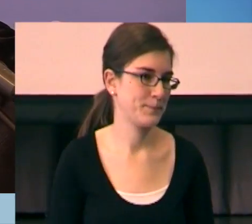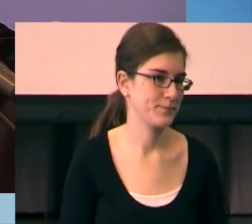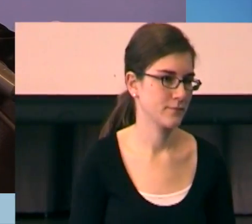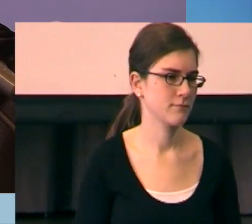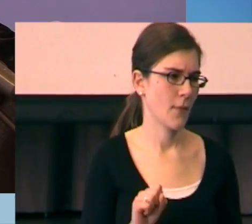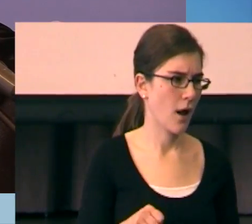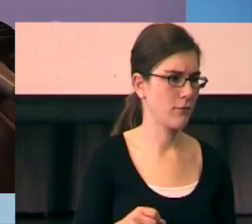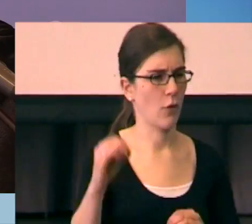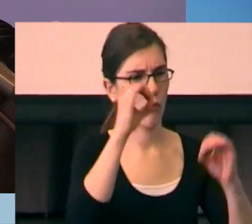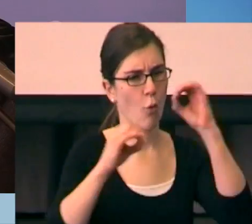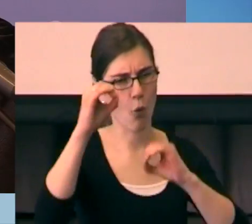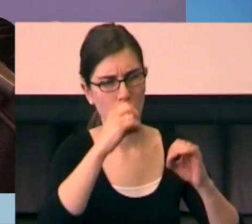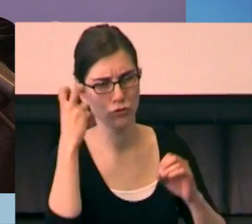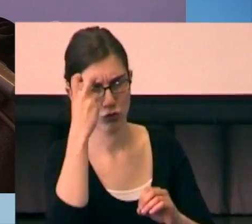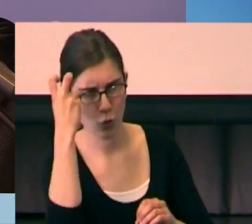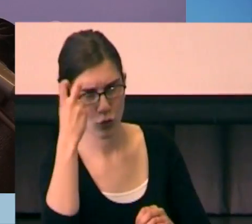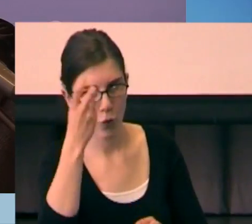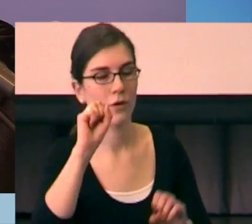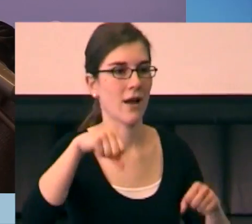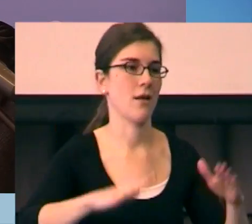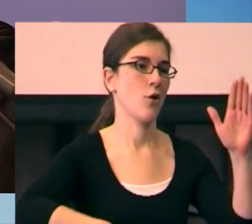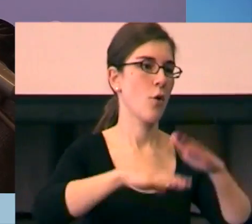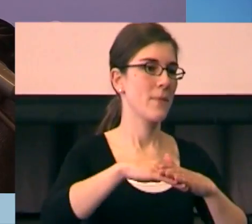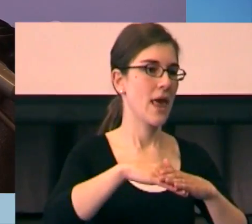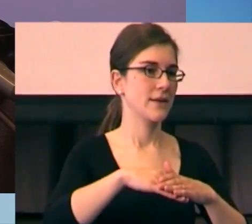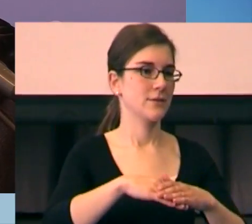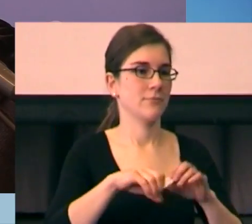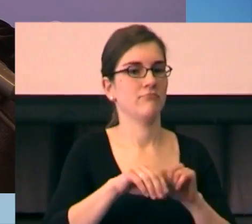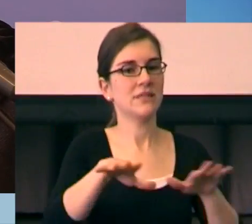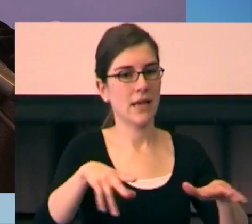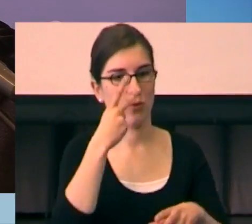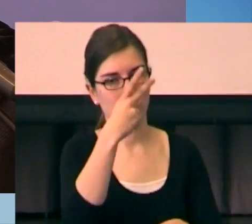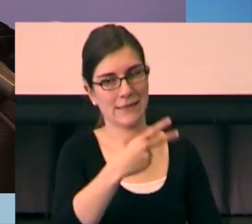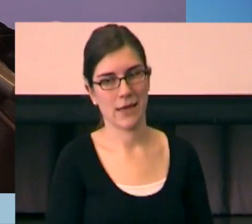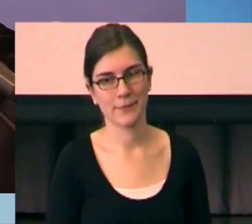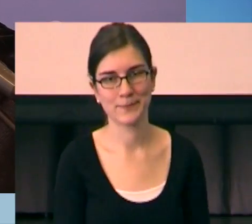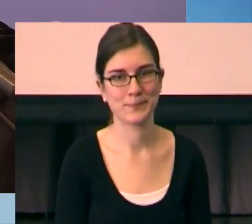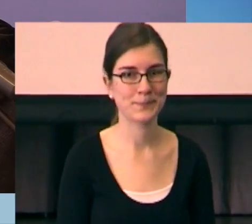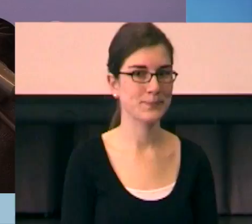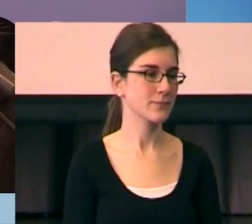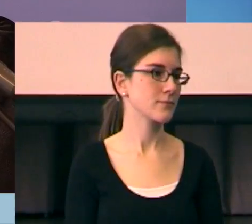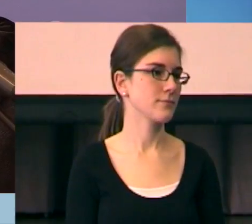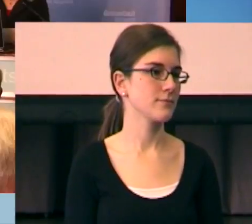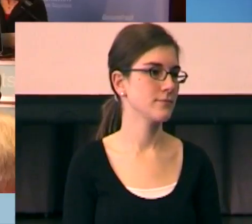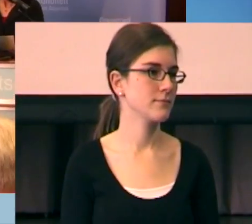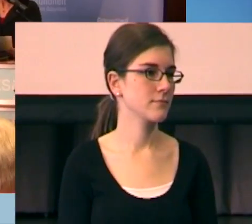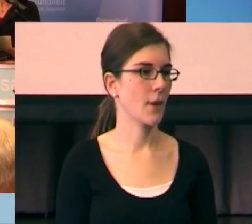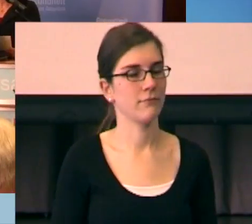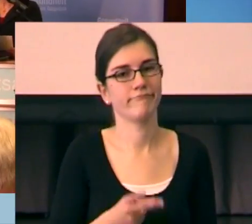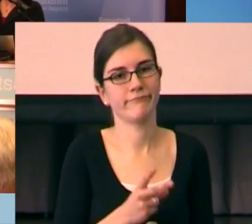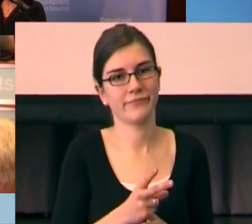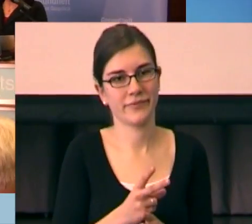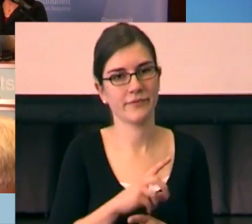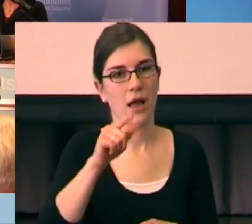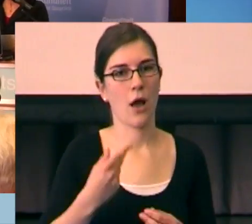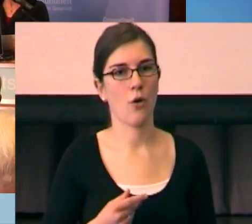googeln Sie, das finden Sie und können dort die komplette Sendung natürlich sich anschauen. Und wie jedes Mal sind